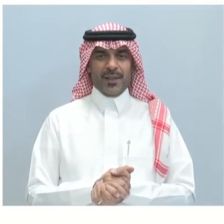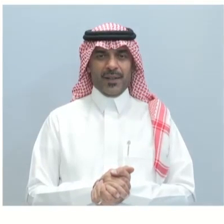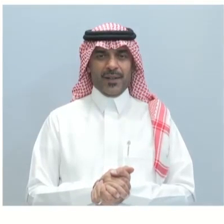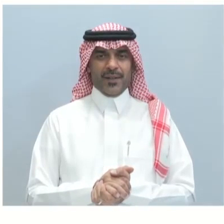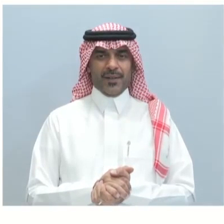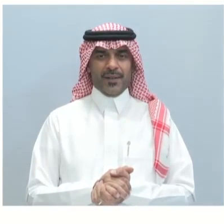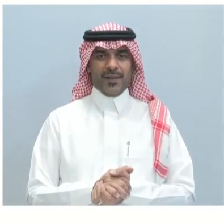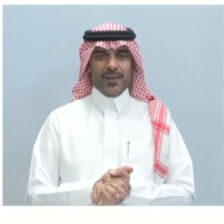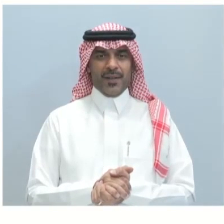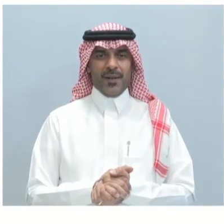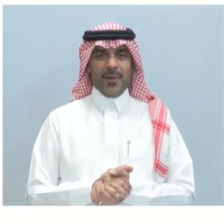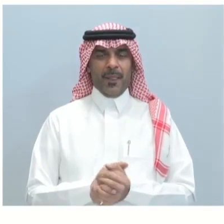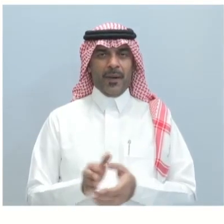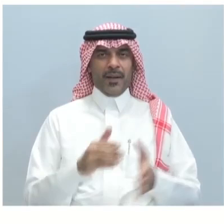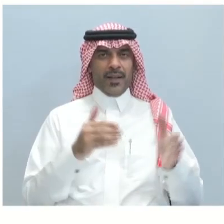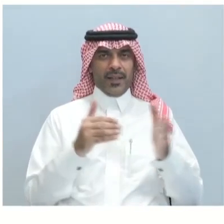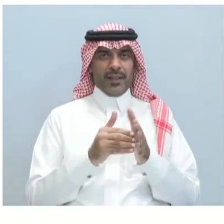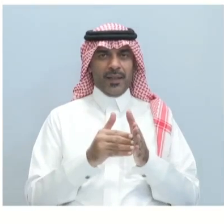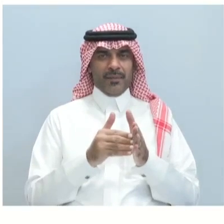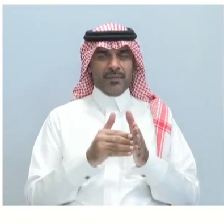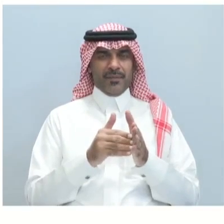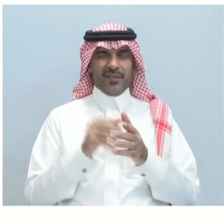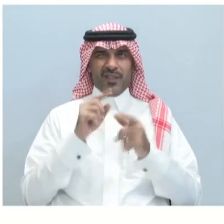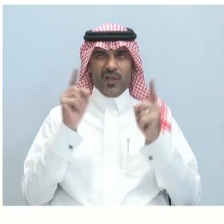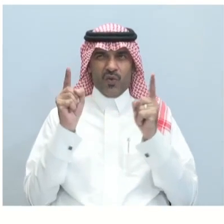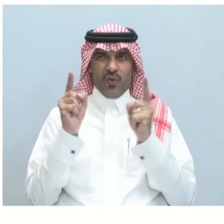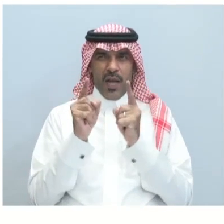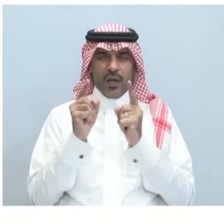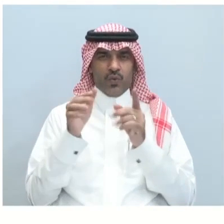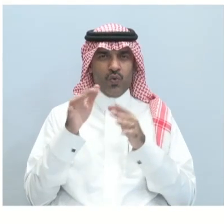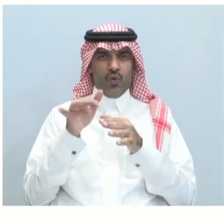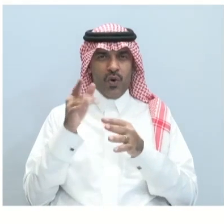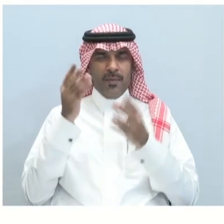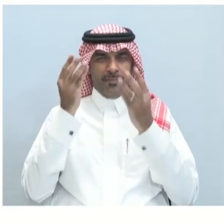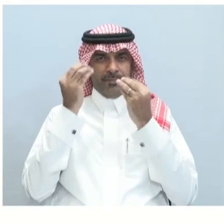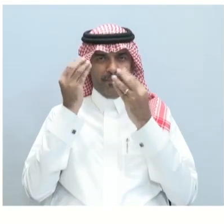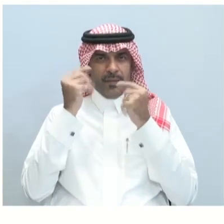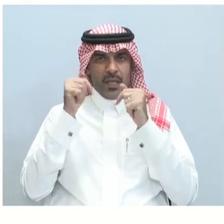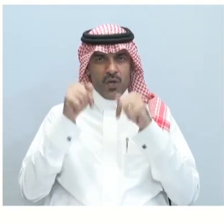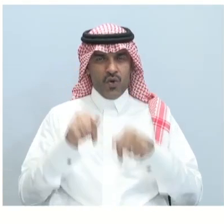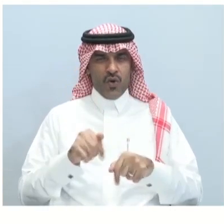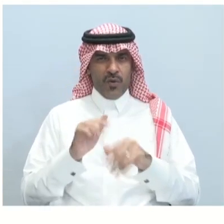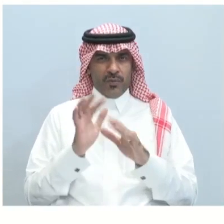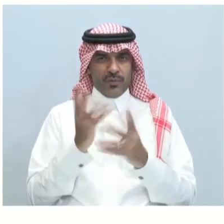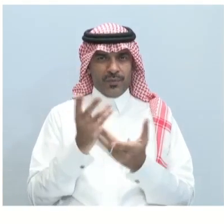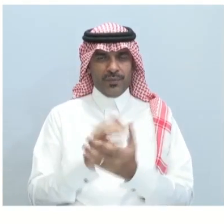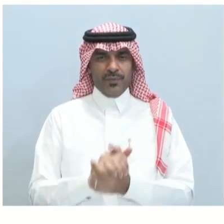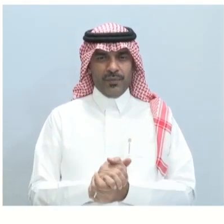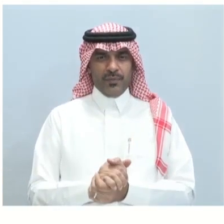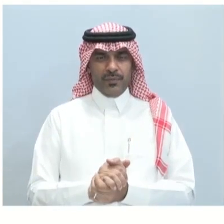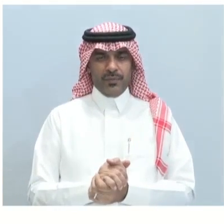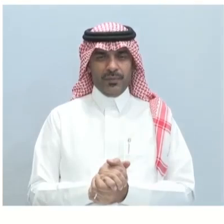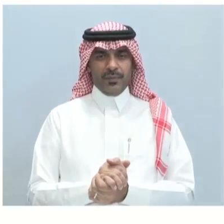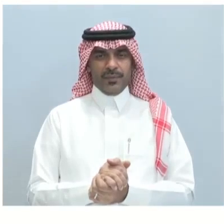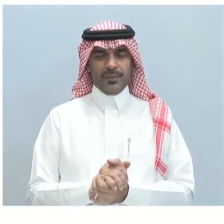ختاما لنلخص سويا جميع المعلومات التي تعرفنا عليها في درسنا لهذا اليوم